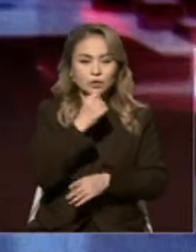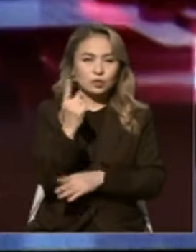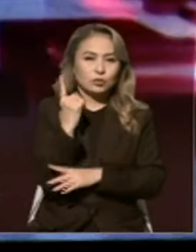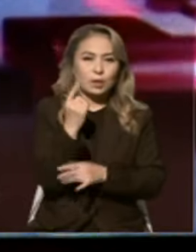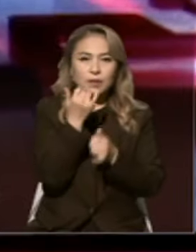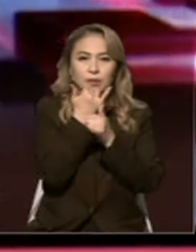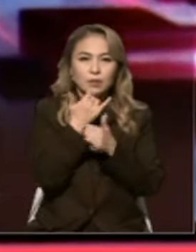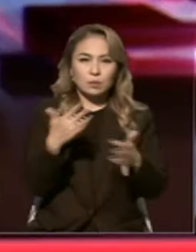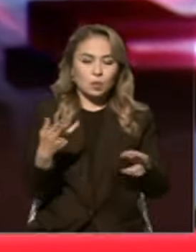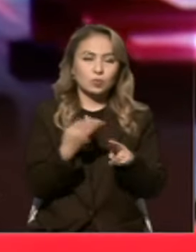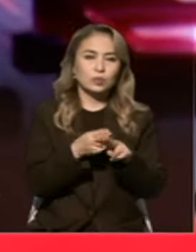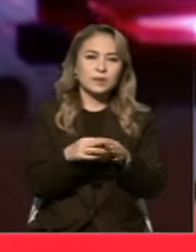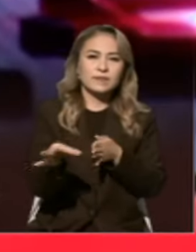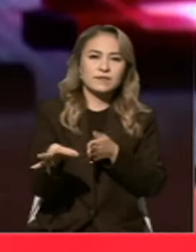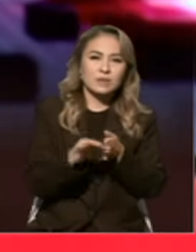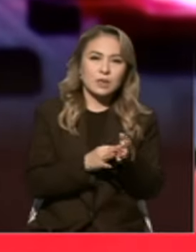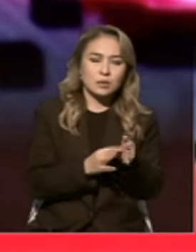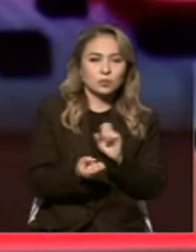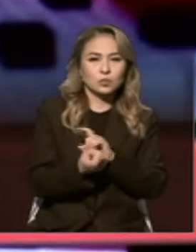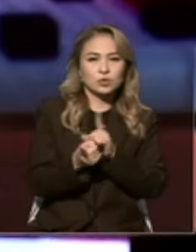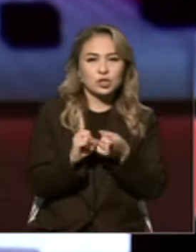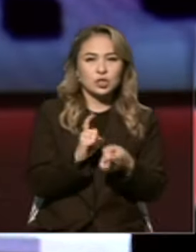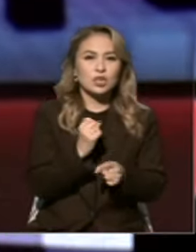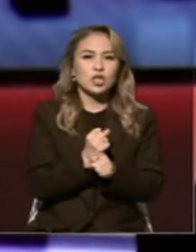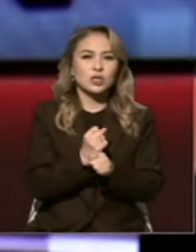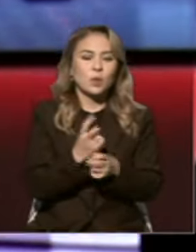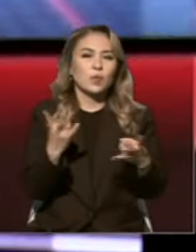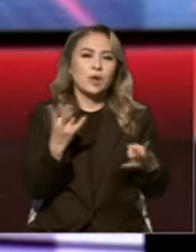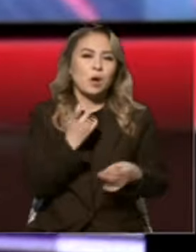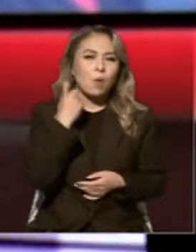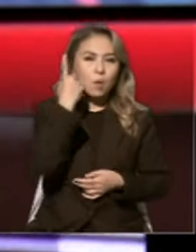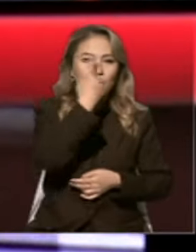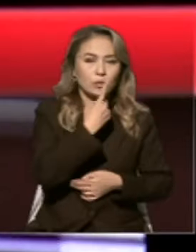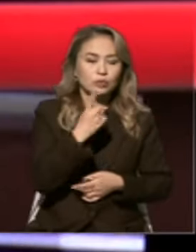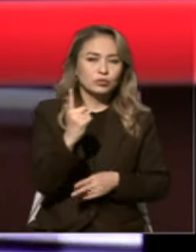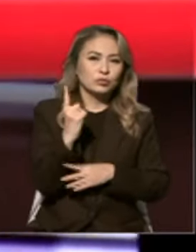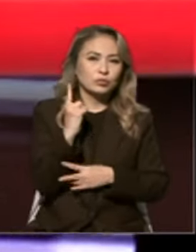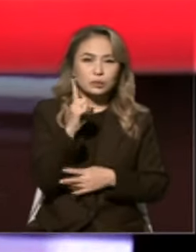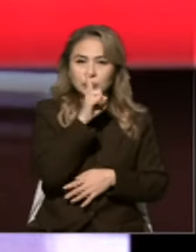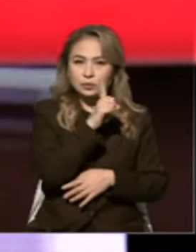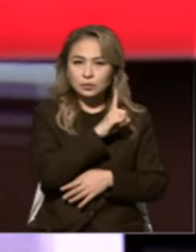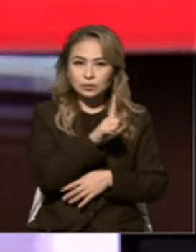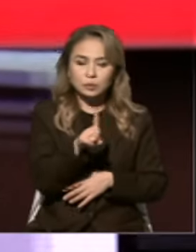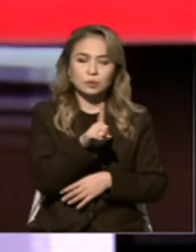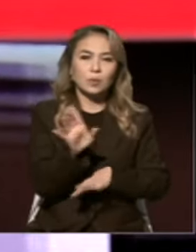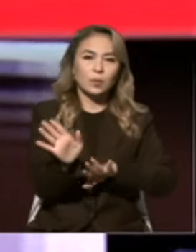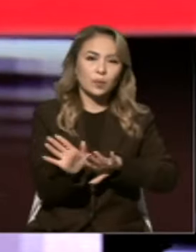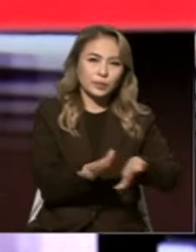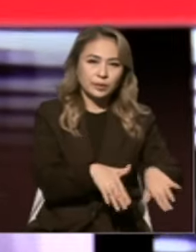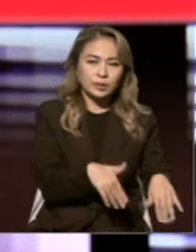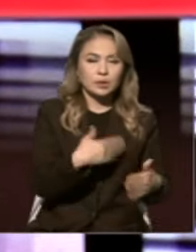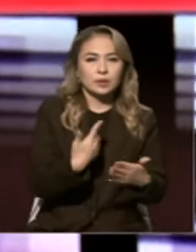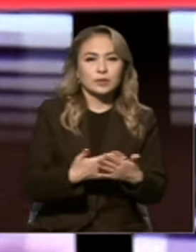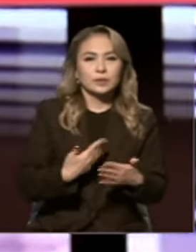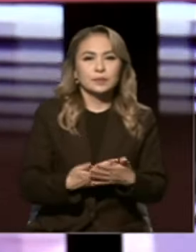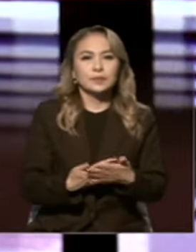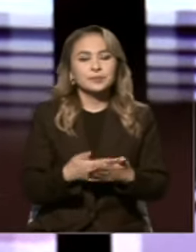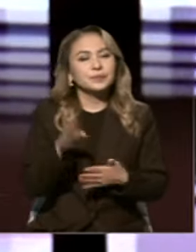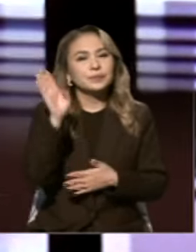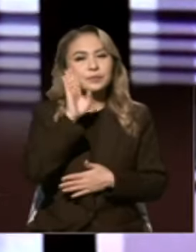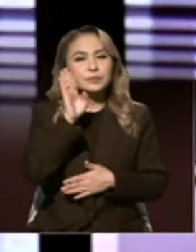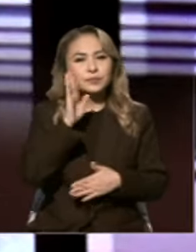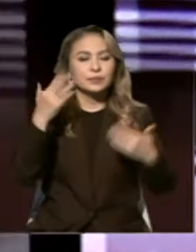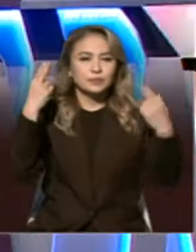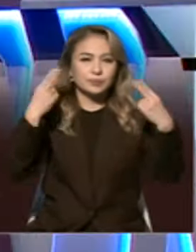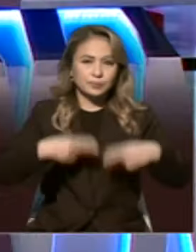осы мәселелерге жедел өзгерістер жасау керек. Біз бір жылды тоспай, енді мынау не өткеннен кейін осы су